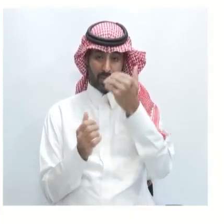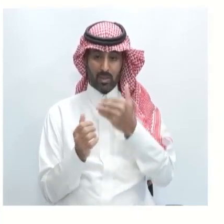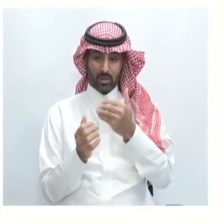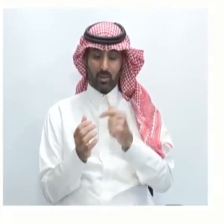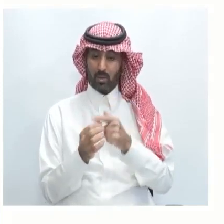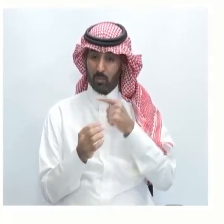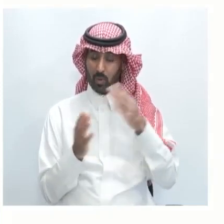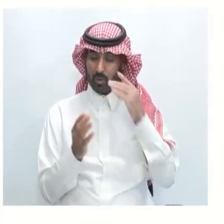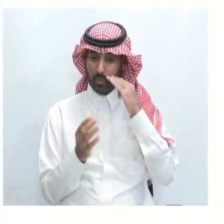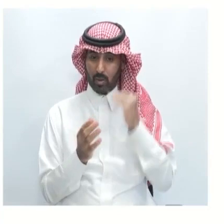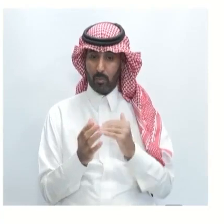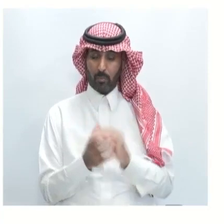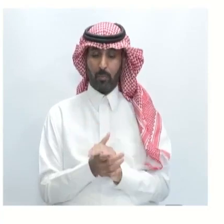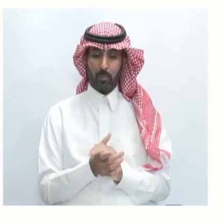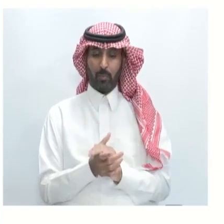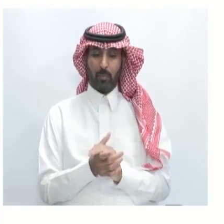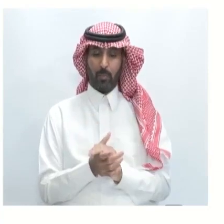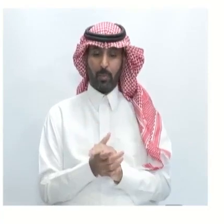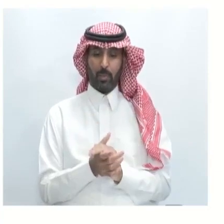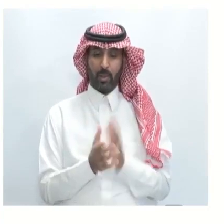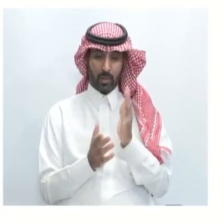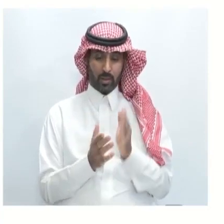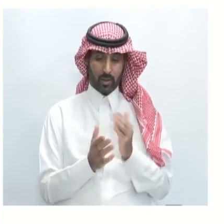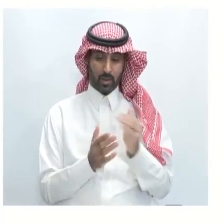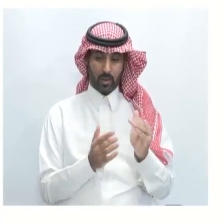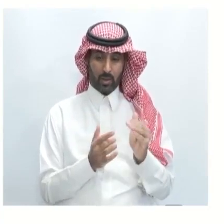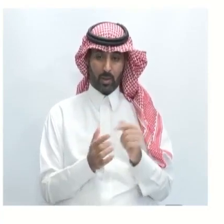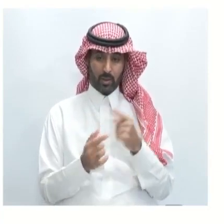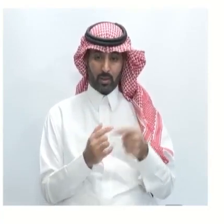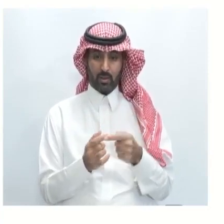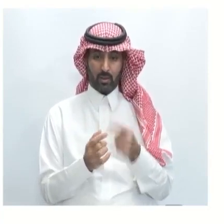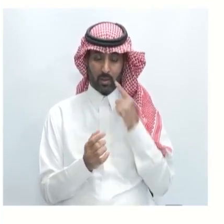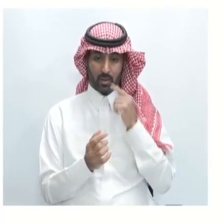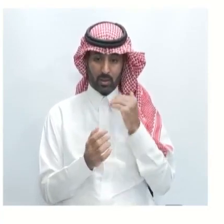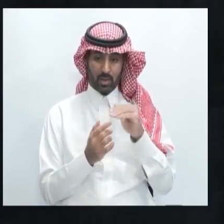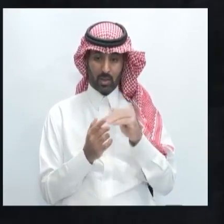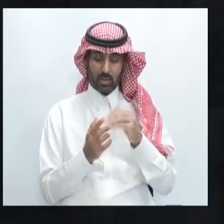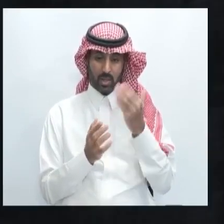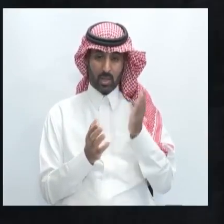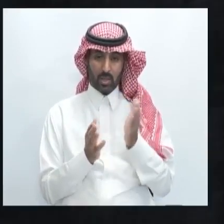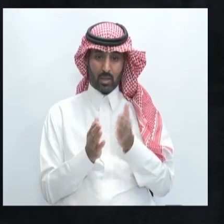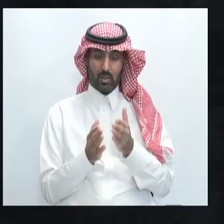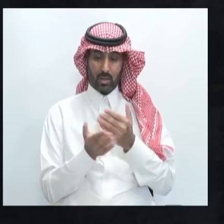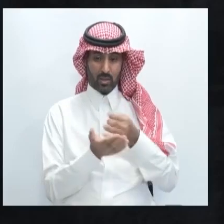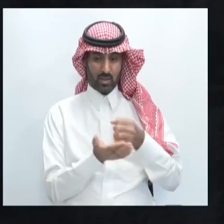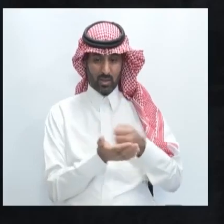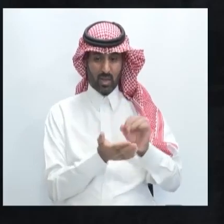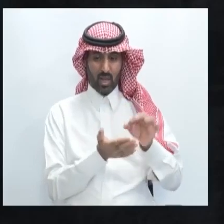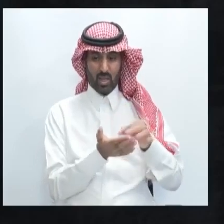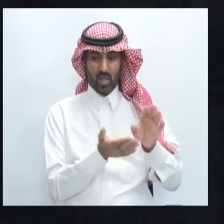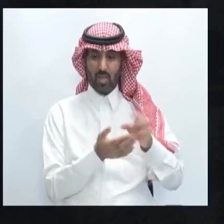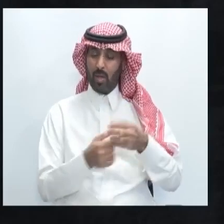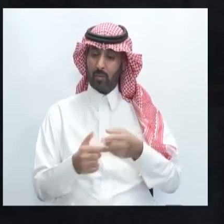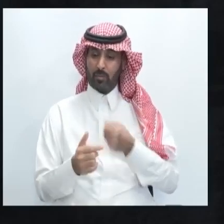والمقدمه الكبرى هذا الحد الاوسط ودائما الحد الاوسط يحذف من النتيجه